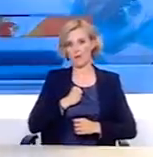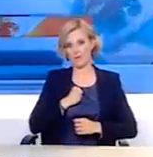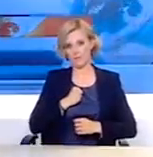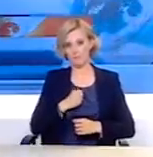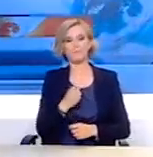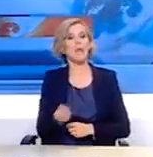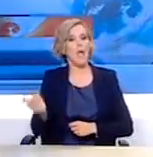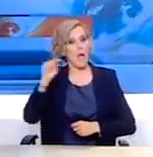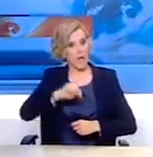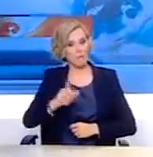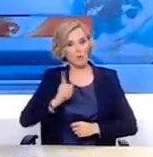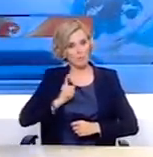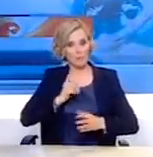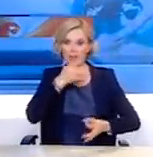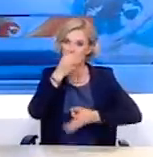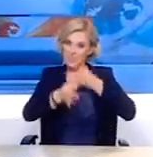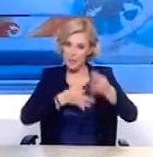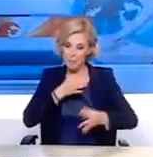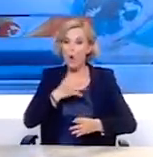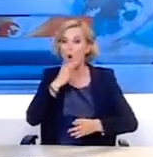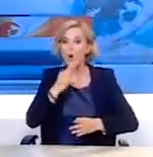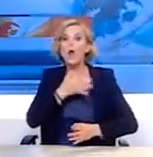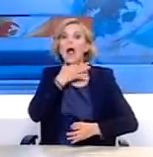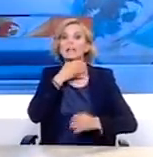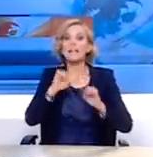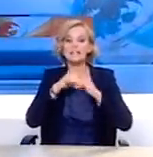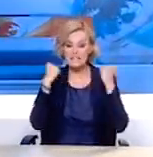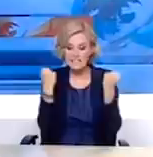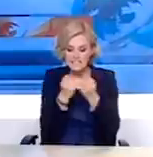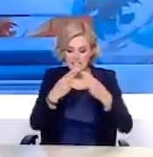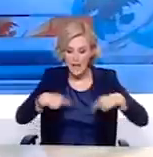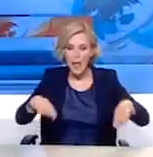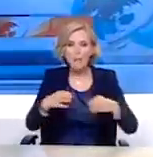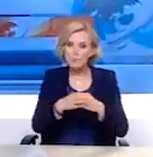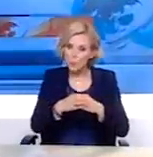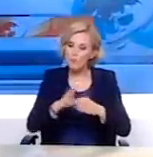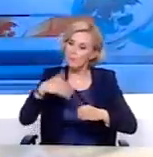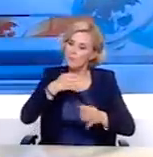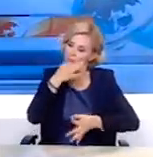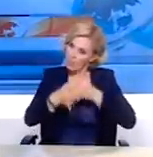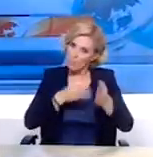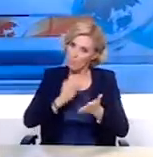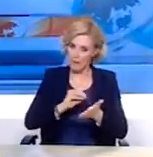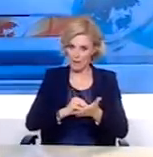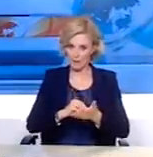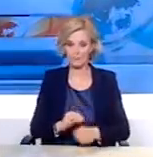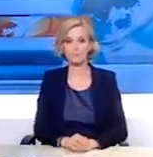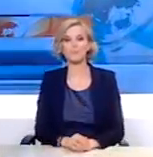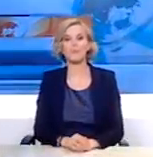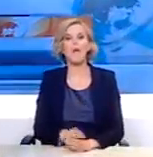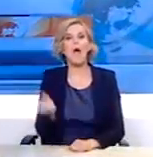τελική τοποθέτηση μετά την έκτακτη συνάντηση της Επιτροπής μας αμέσως μετά. Θα επανέλθω για λίγο στο θέμα των